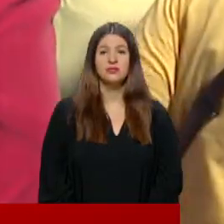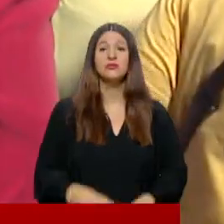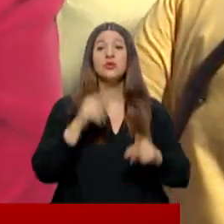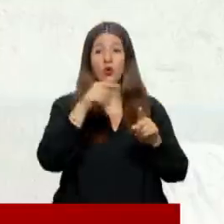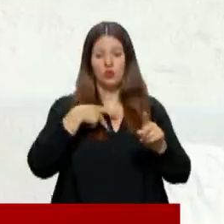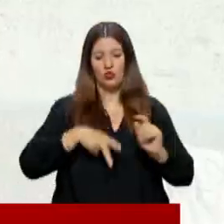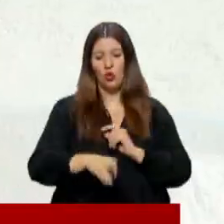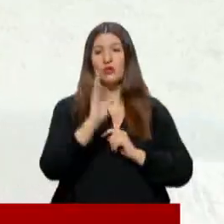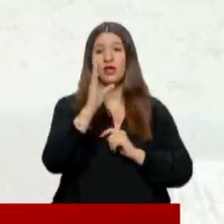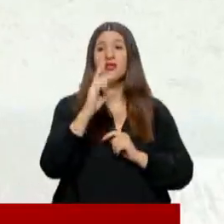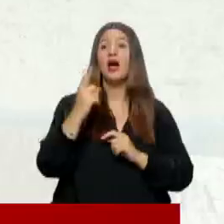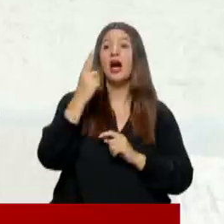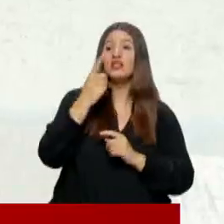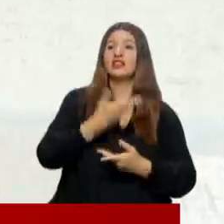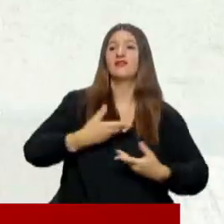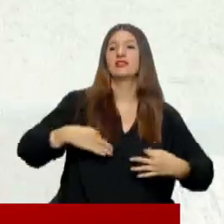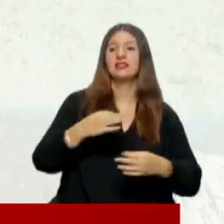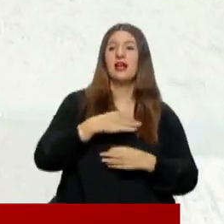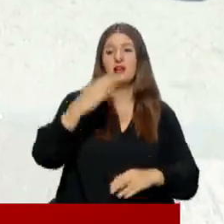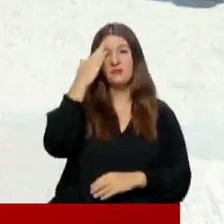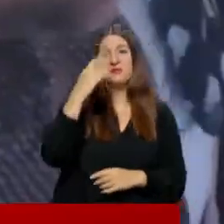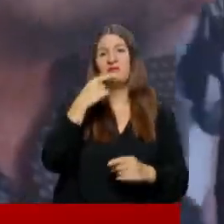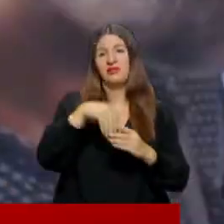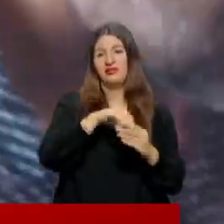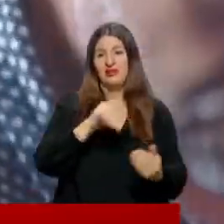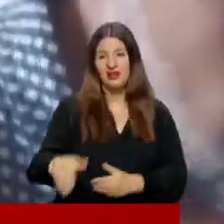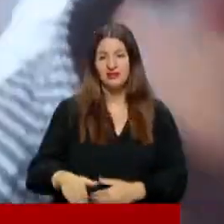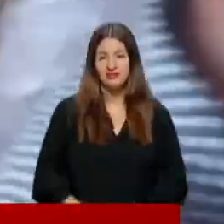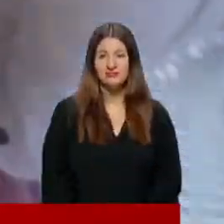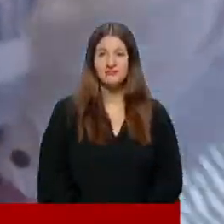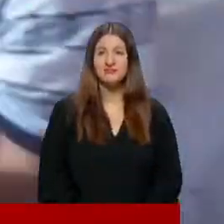Onun izindeyiz. Atasını sevgili saygıyla kucaklamaya geldi.